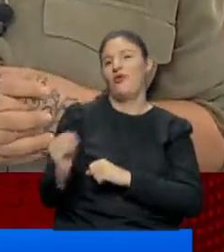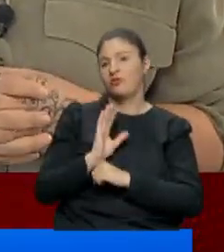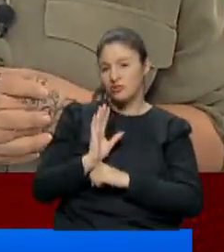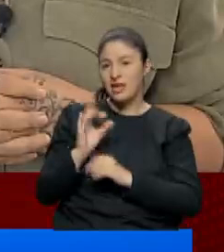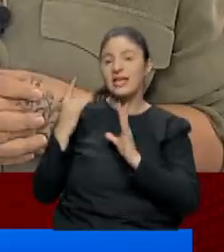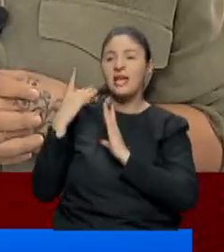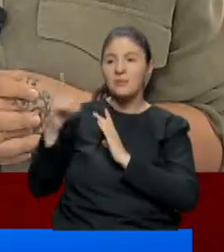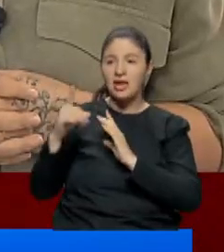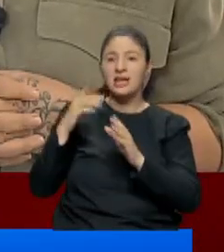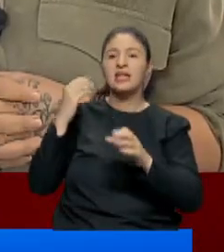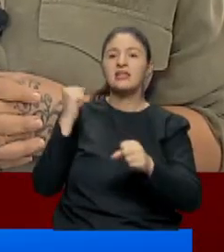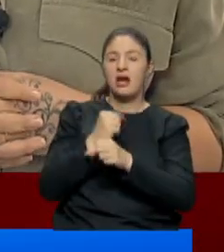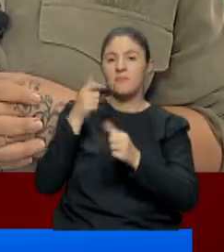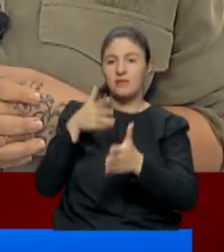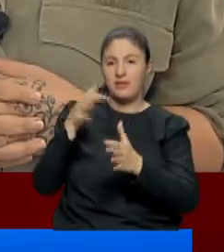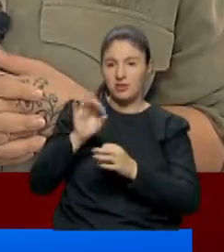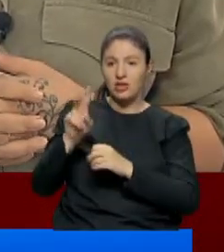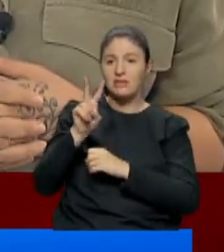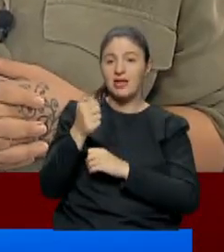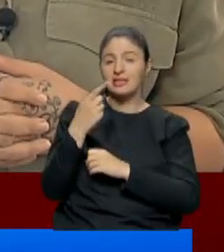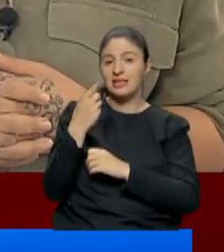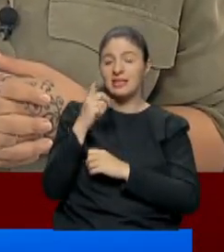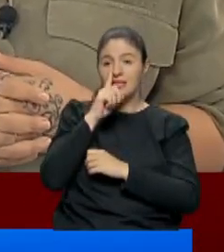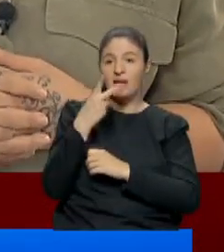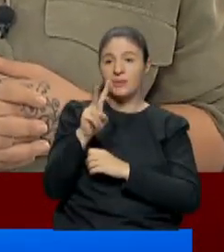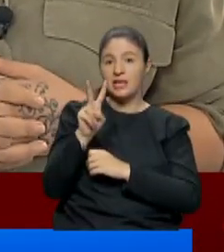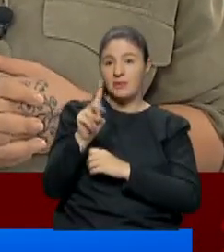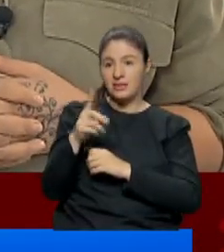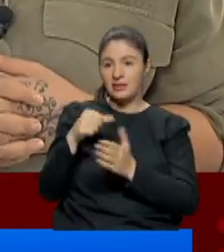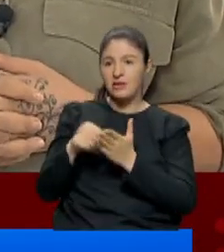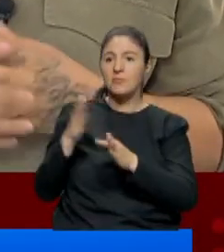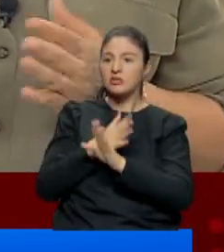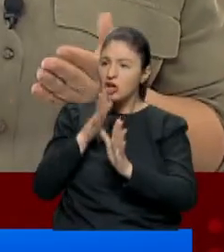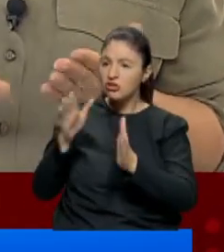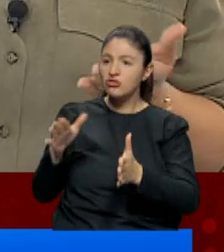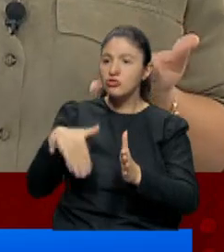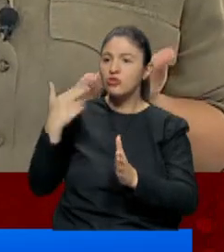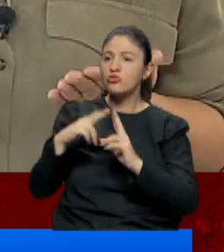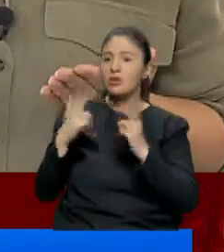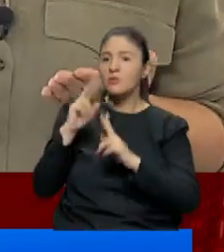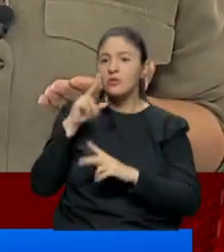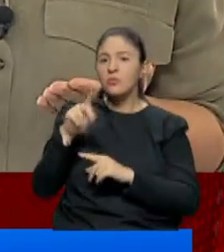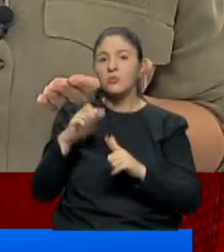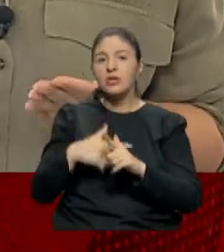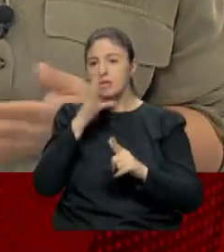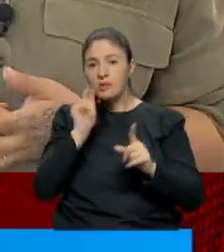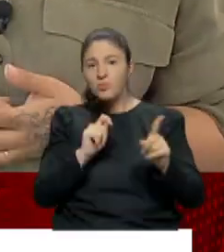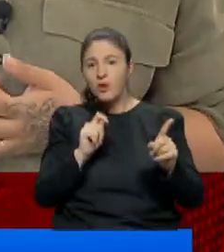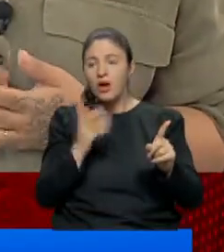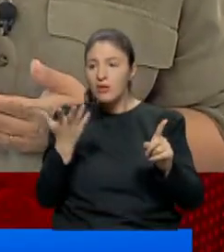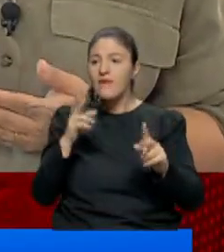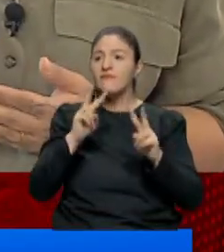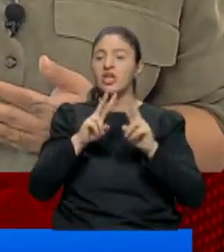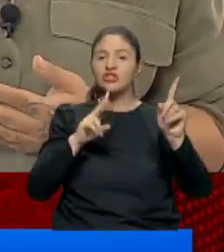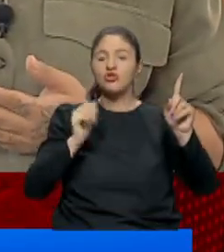Diyarbakır Kayapınar Belediyesi ile başlık 26'sında 2021 tarihinde pazarlara girdik sonra dünyada baktık bu projeyi kim yapıyor